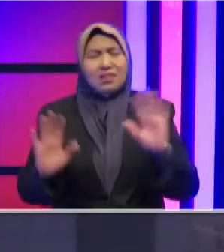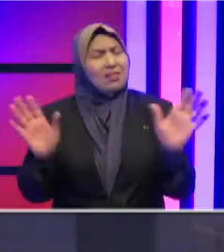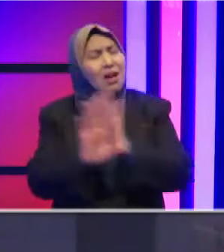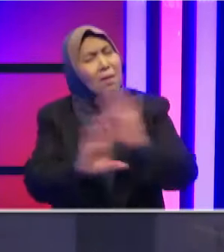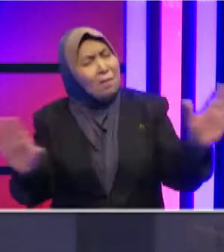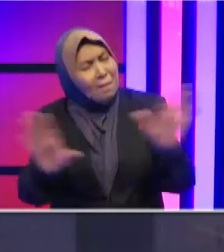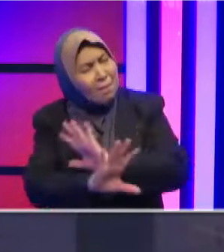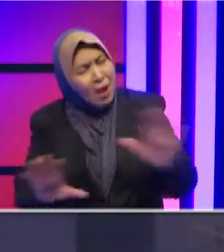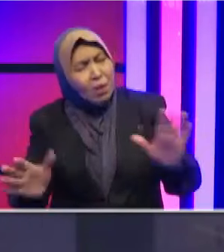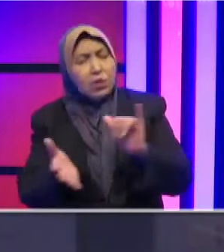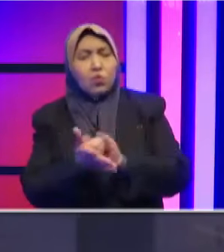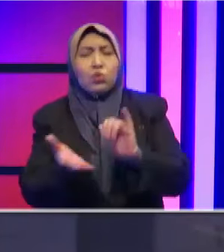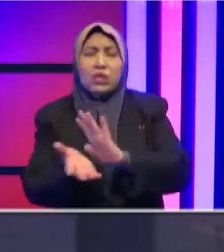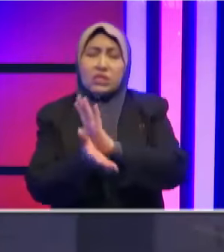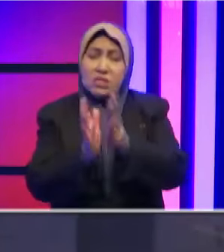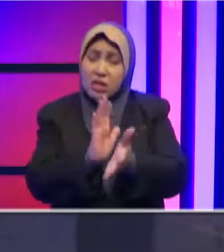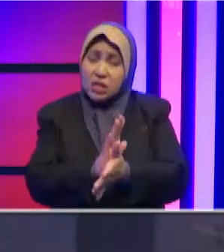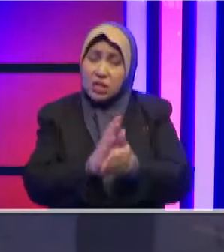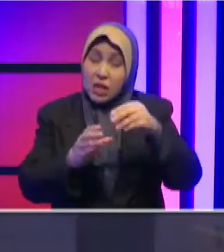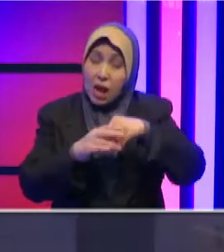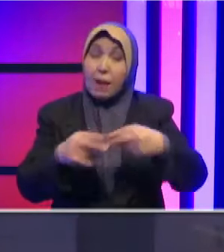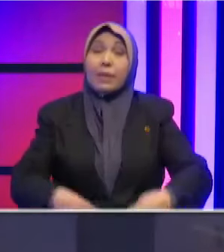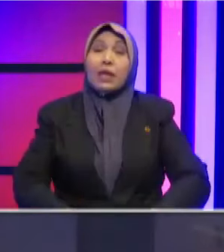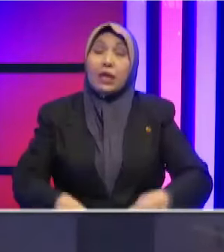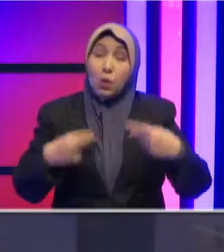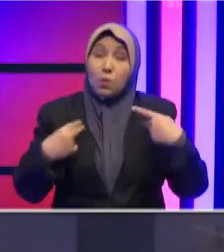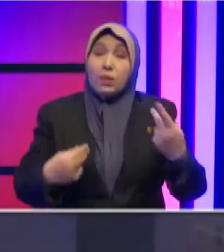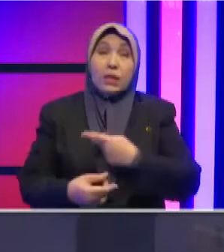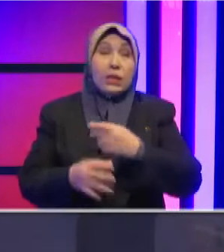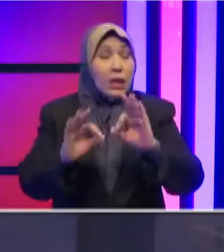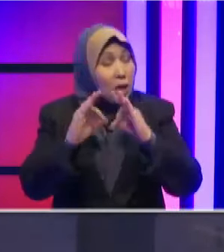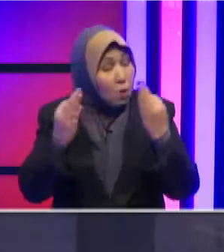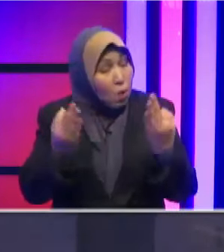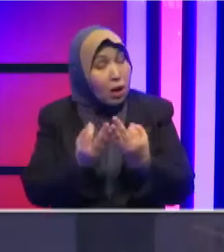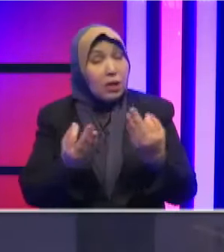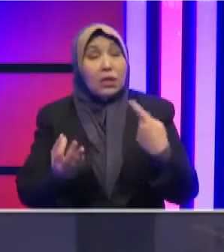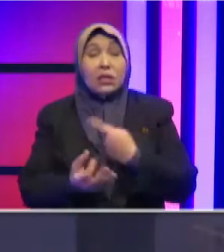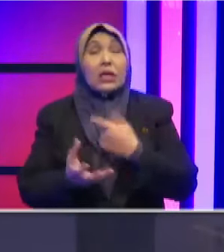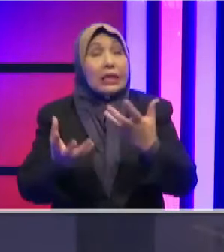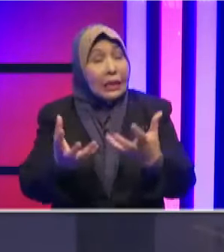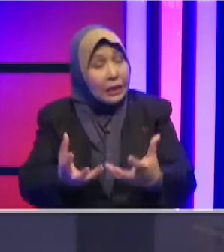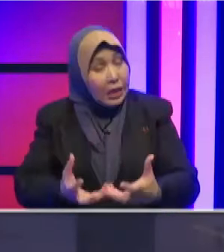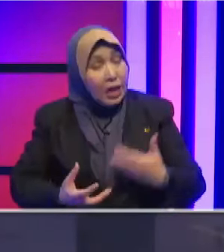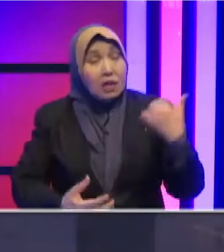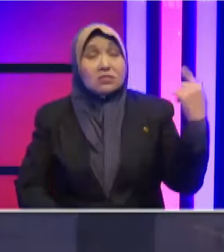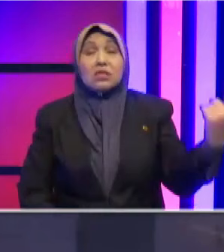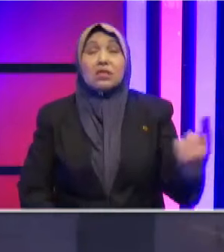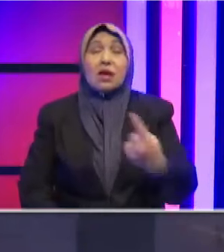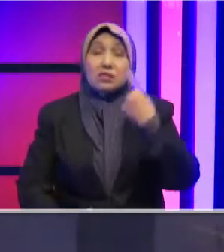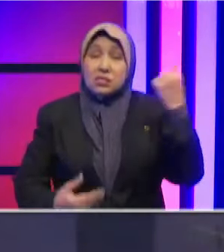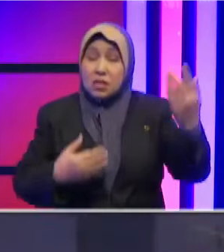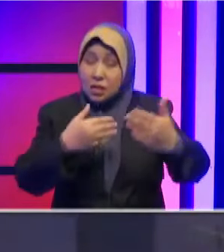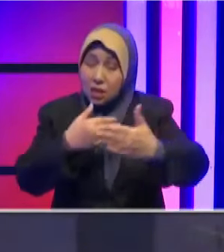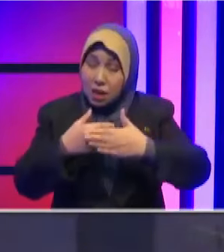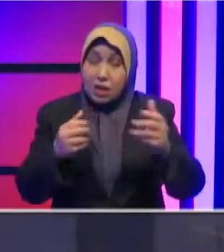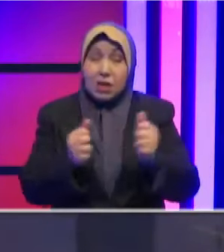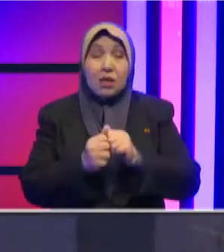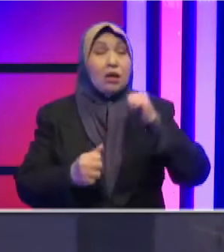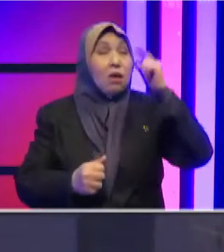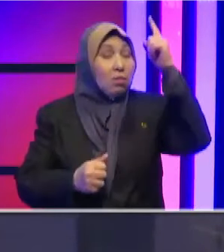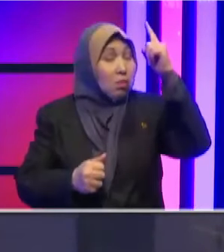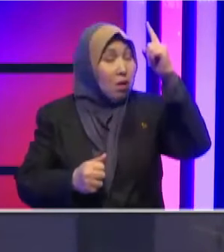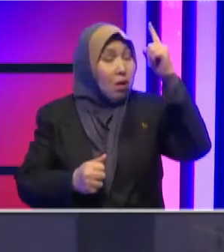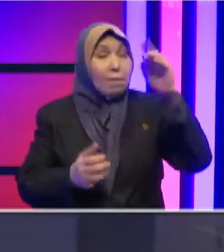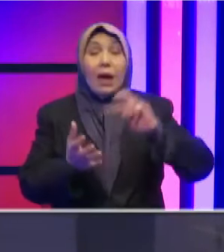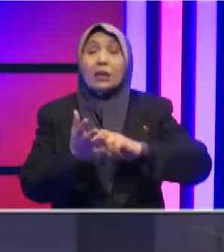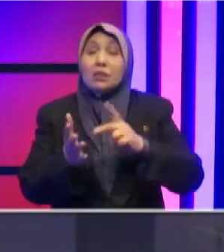menghendaki terjadinya demikian dalam kehidupan kita keluarga kita kita enak sentiasa dekat dengan Allah subhanahu wa